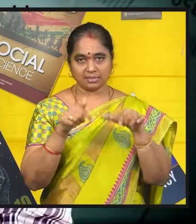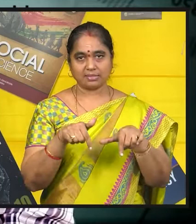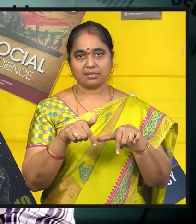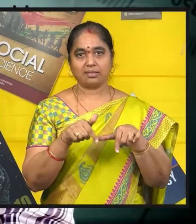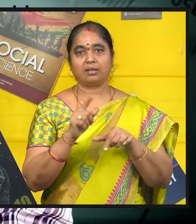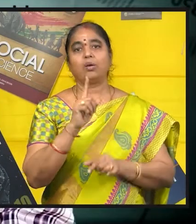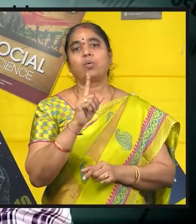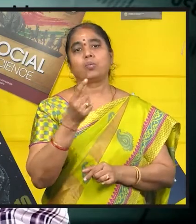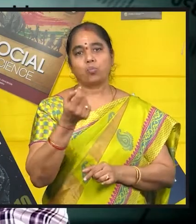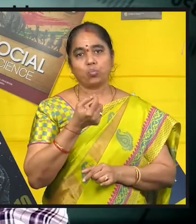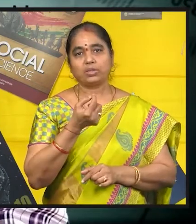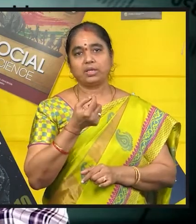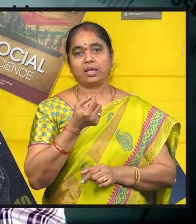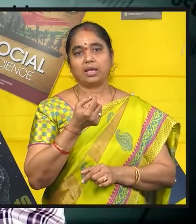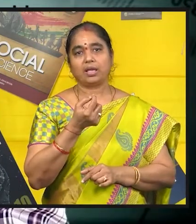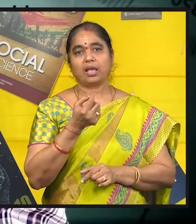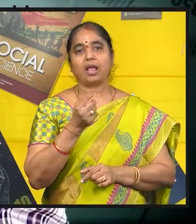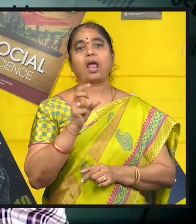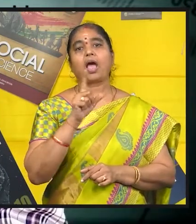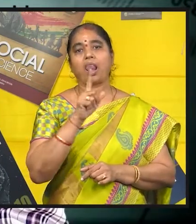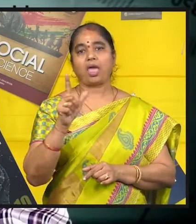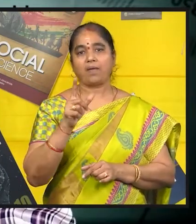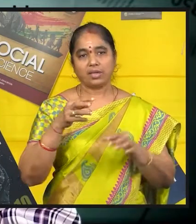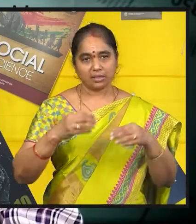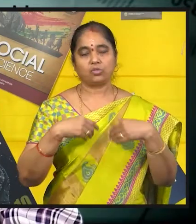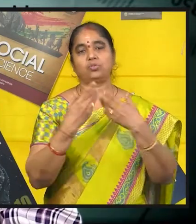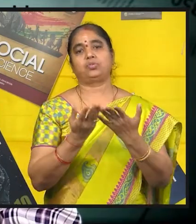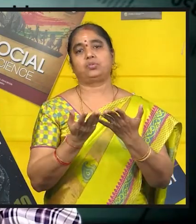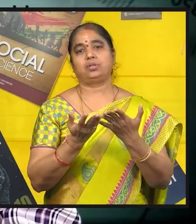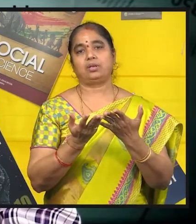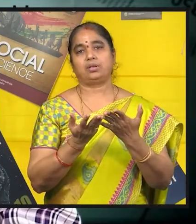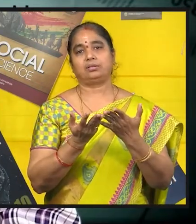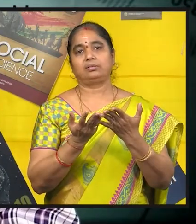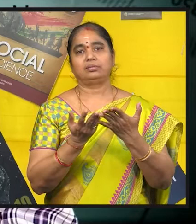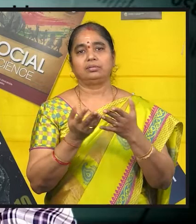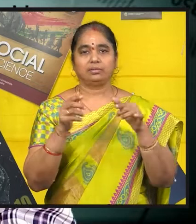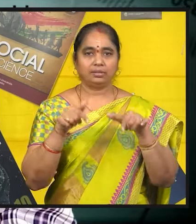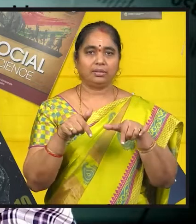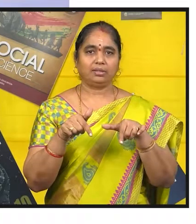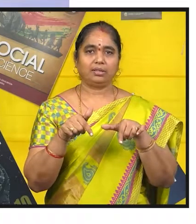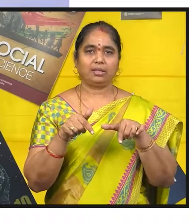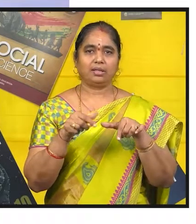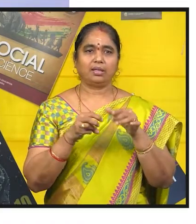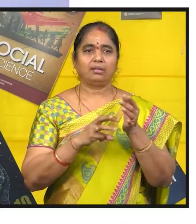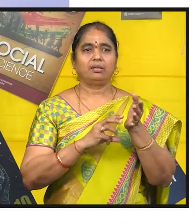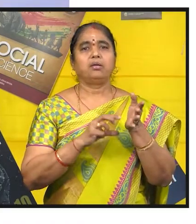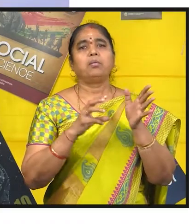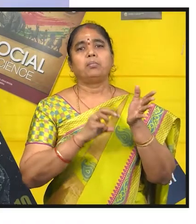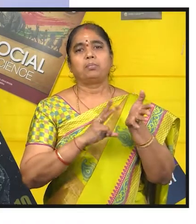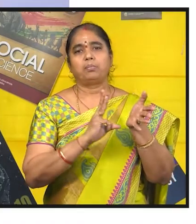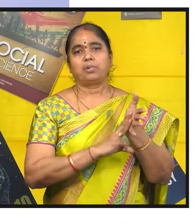என்கிறதான ஒரு புதிய கொள்கையை அவர் வெளியிட்டார். ஆக இந்த நவீன